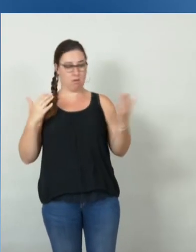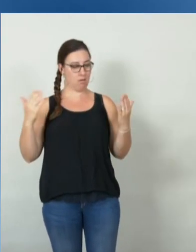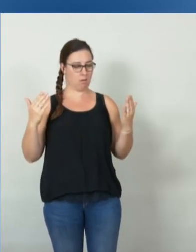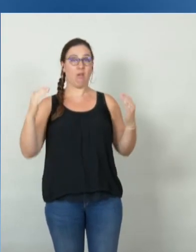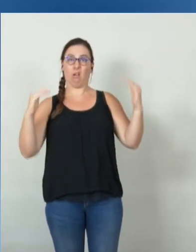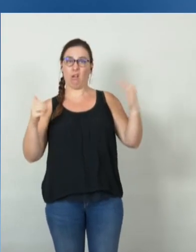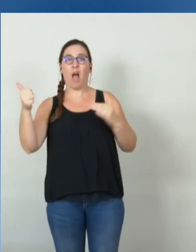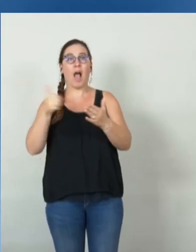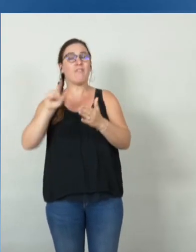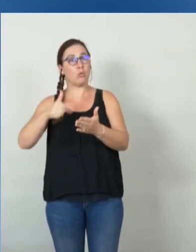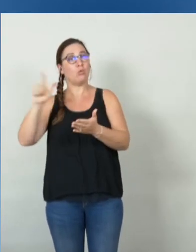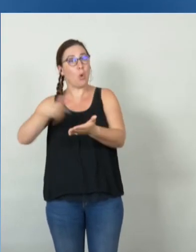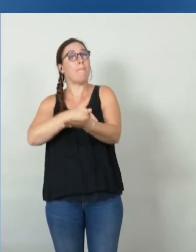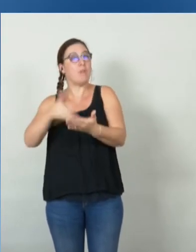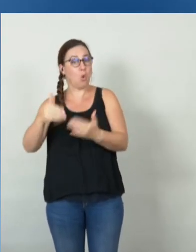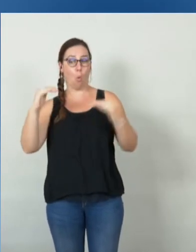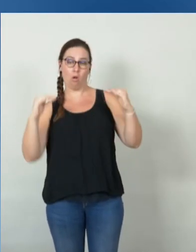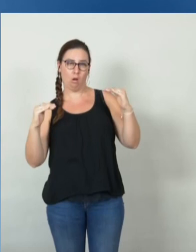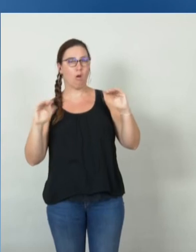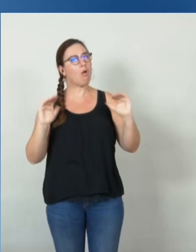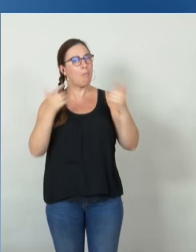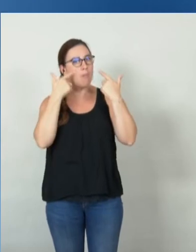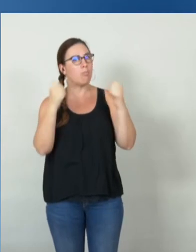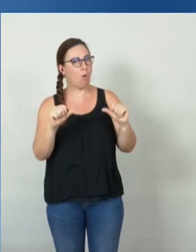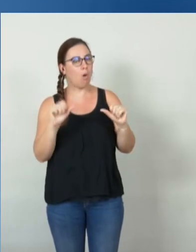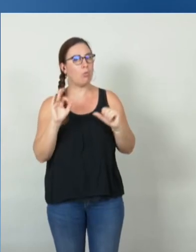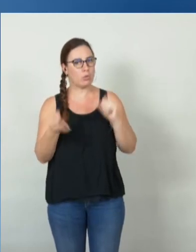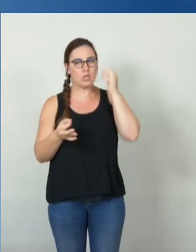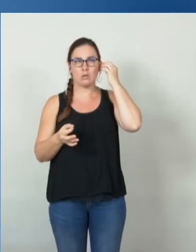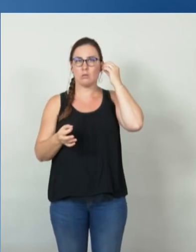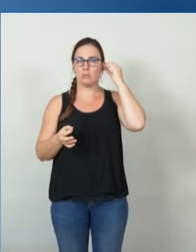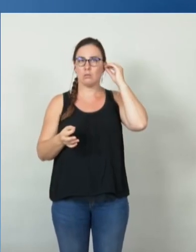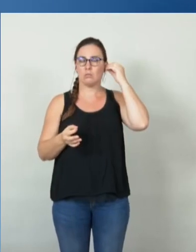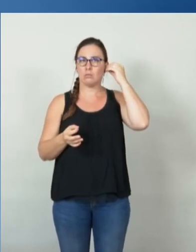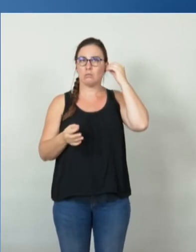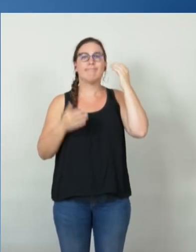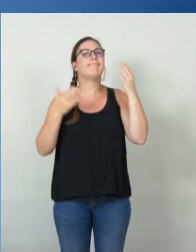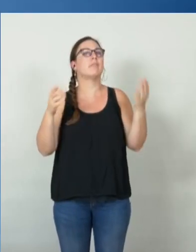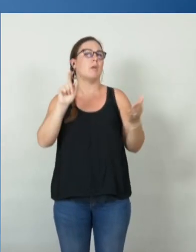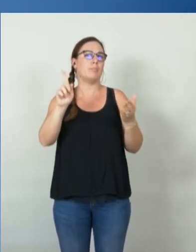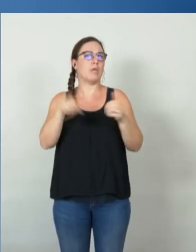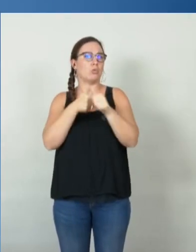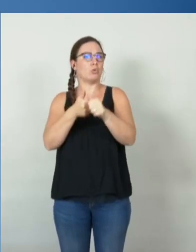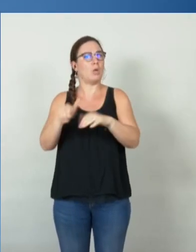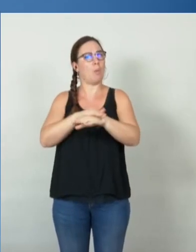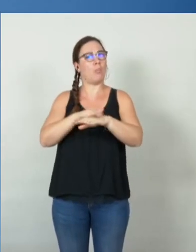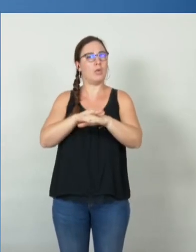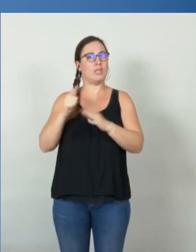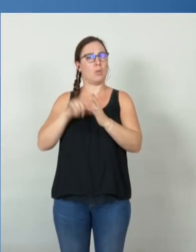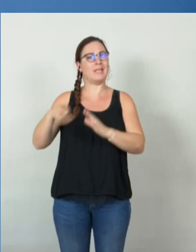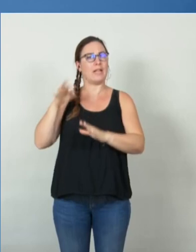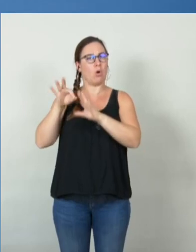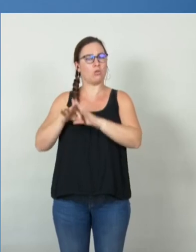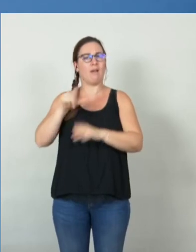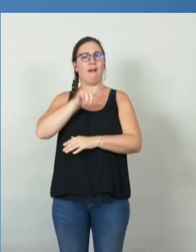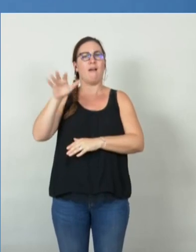million deux par an donc vous voyez qu'il y a une baisse et c'est lié évidemment à la volonté politique de 2014 de baisser